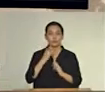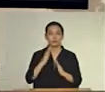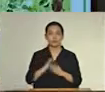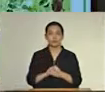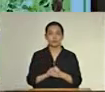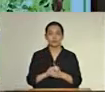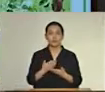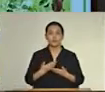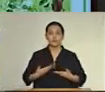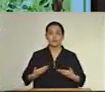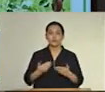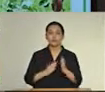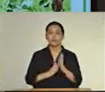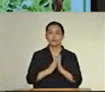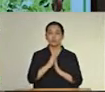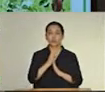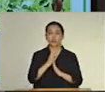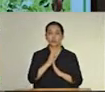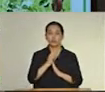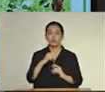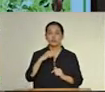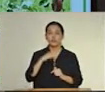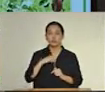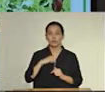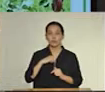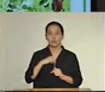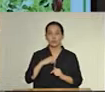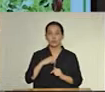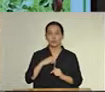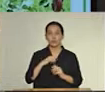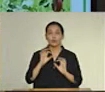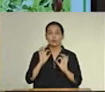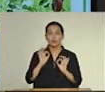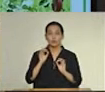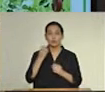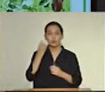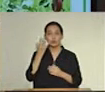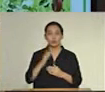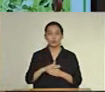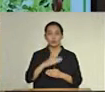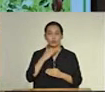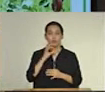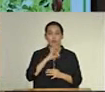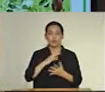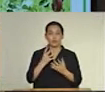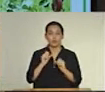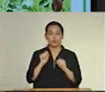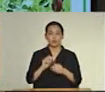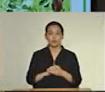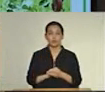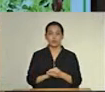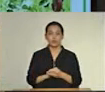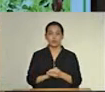Ya'ni biz o'simliklarni o'ziga xos xususiyatlarini yaxshi bilsak, demak, undan mo'l hosil olamiz. Ya'ni